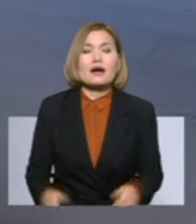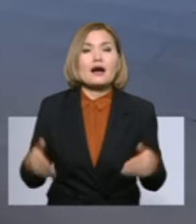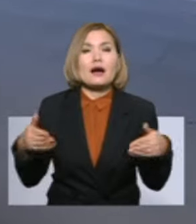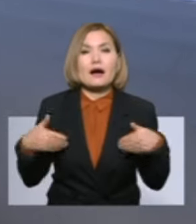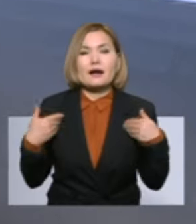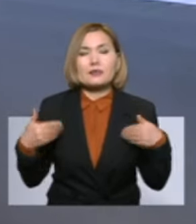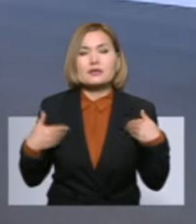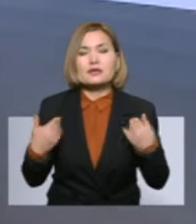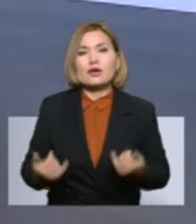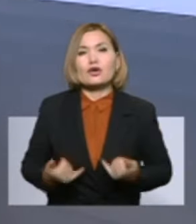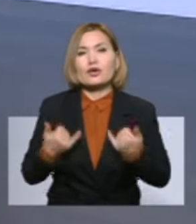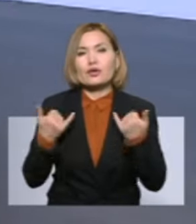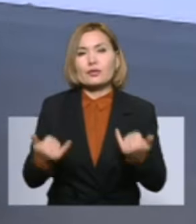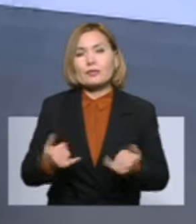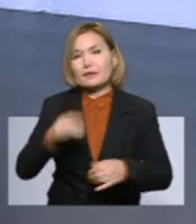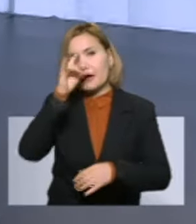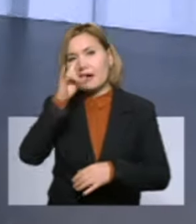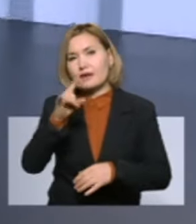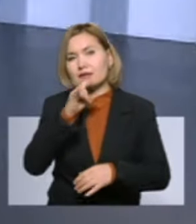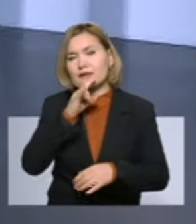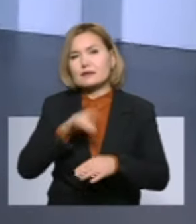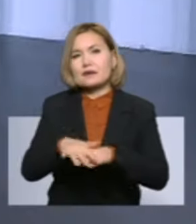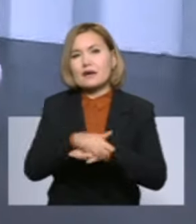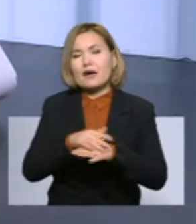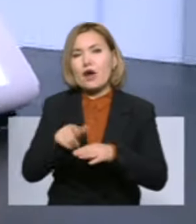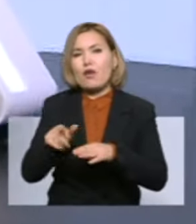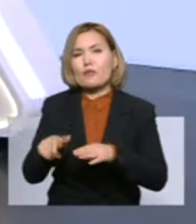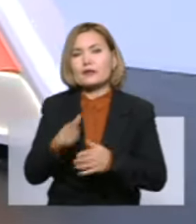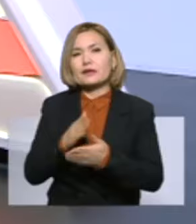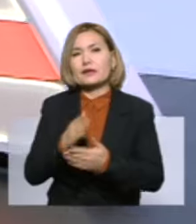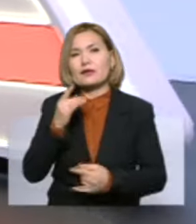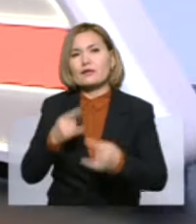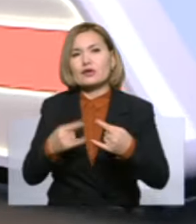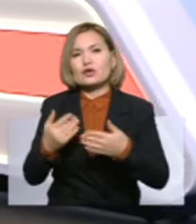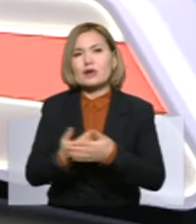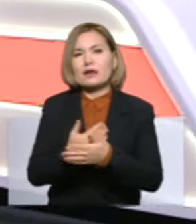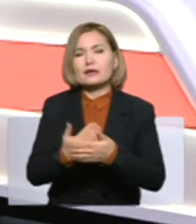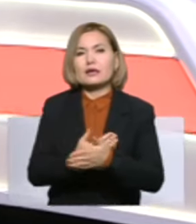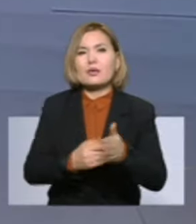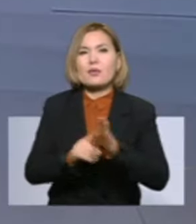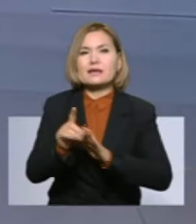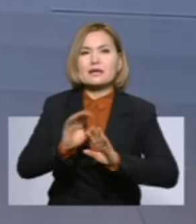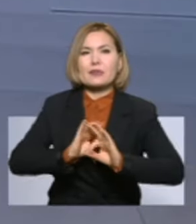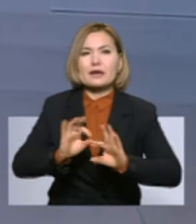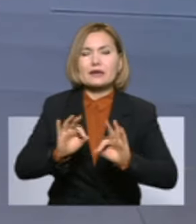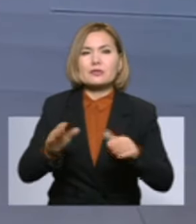Амансыздар ма, ардақты ағайын. Тікелей эфирде ақпарат. Сіздермен бірге мен Альбина Әшім және сурд аудармашы Самал Нұрым.